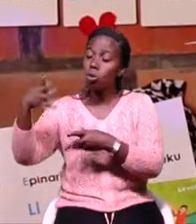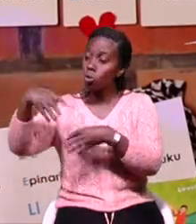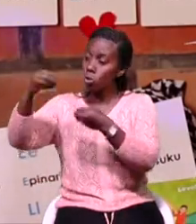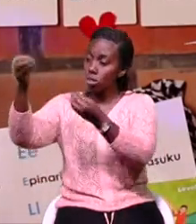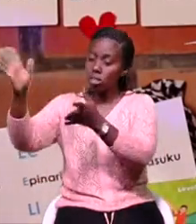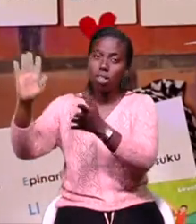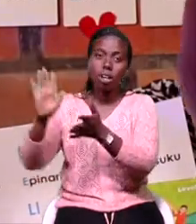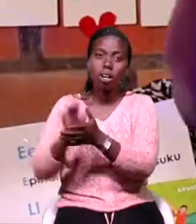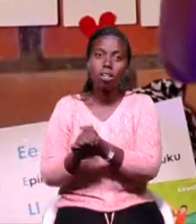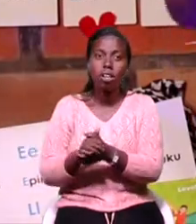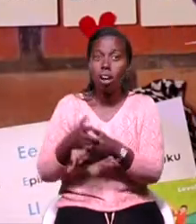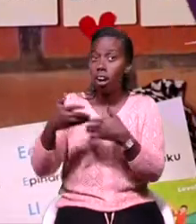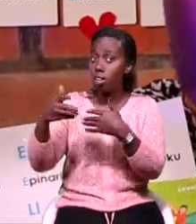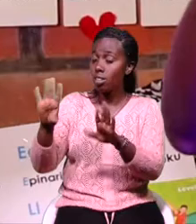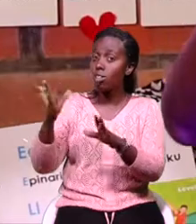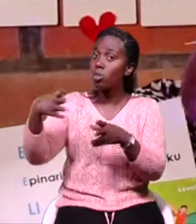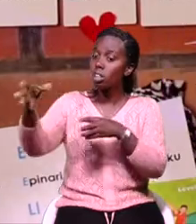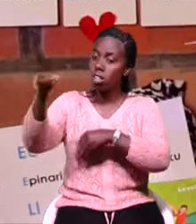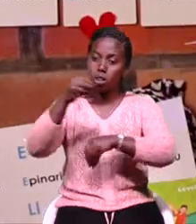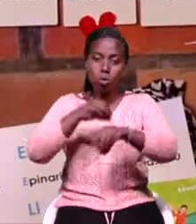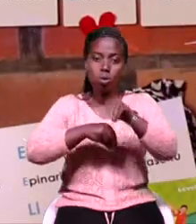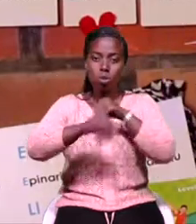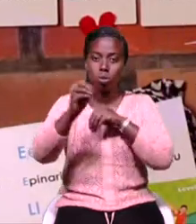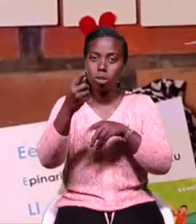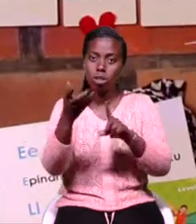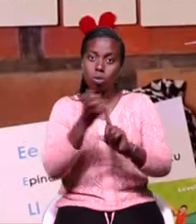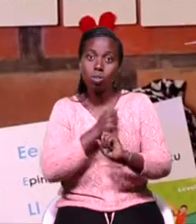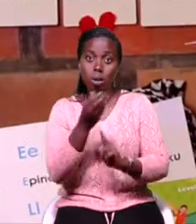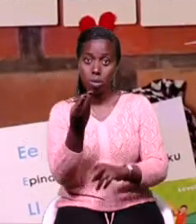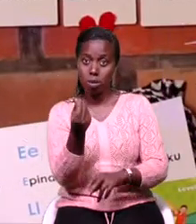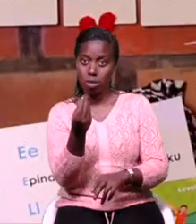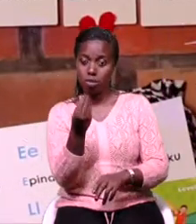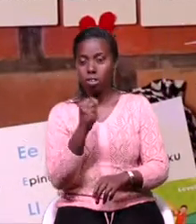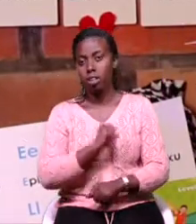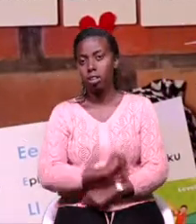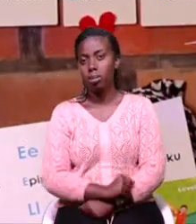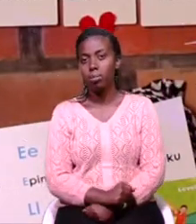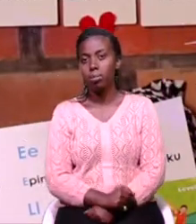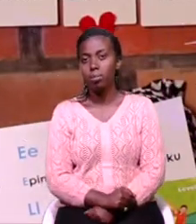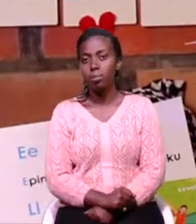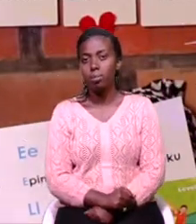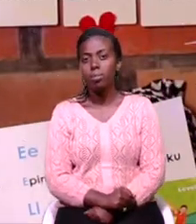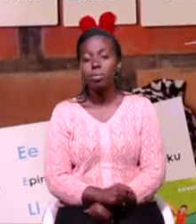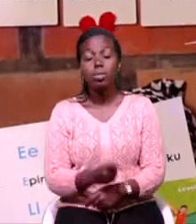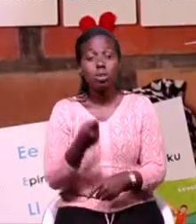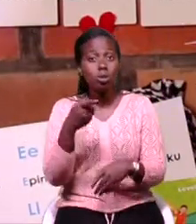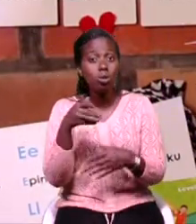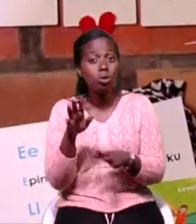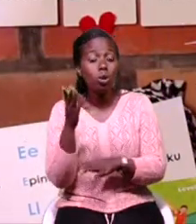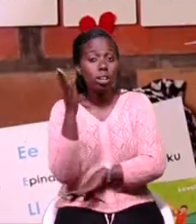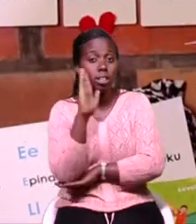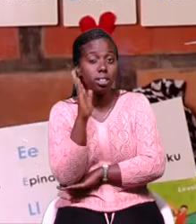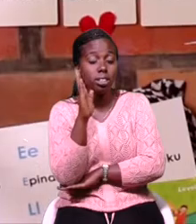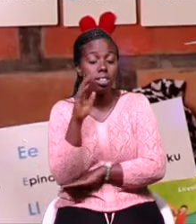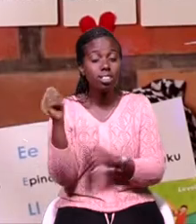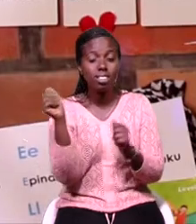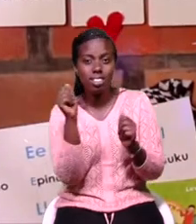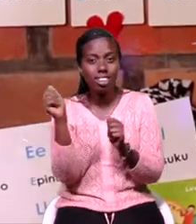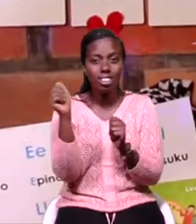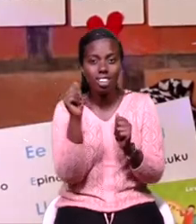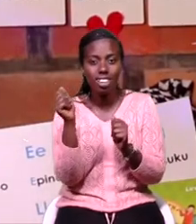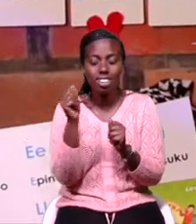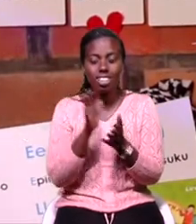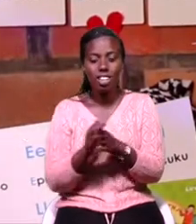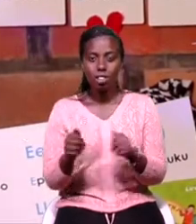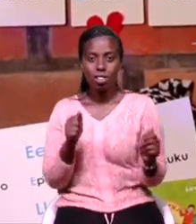ujyana, ahasigaye ugende uzigurishe uzabona amafaranga. Nuko igiti kiranyeganyega